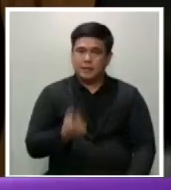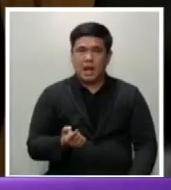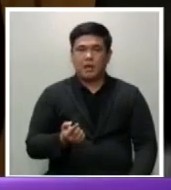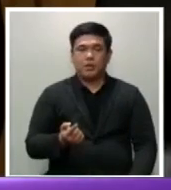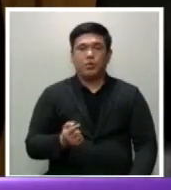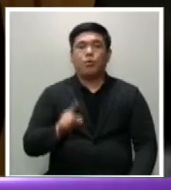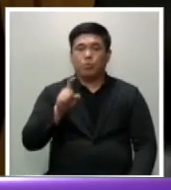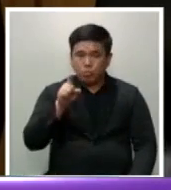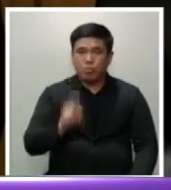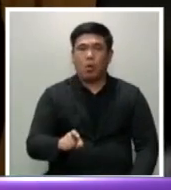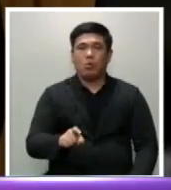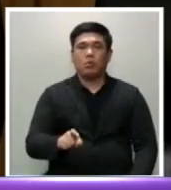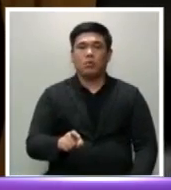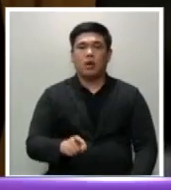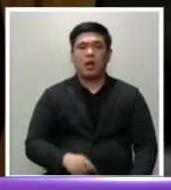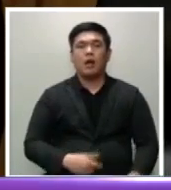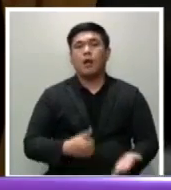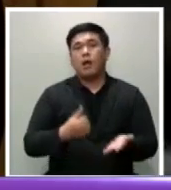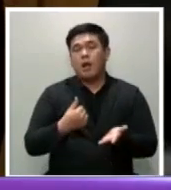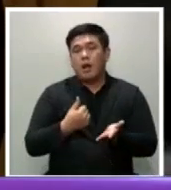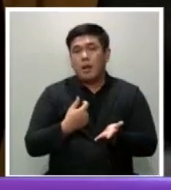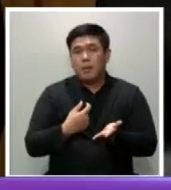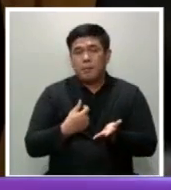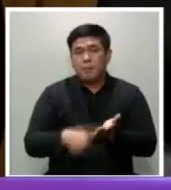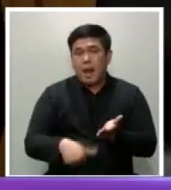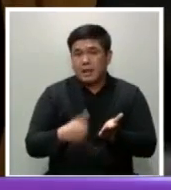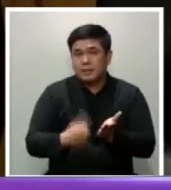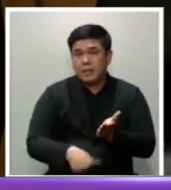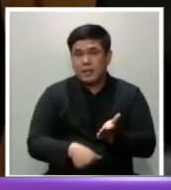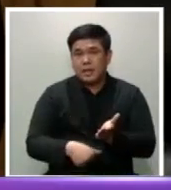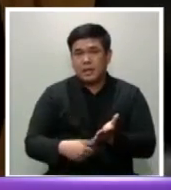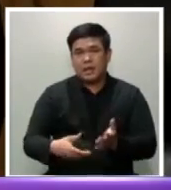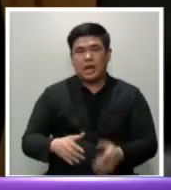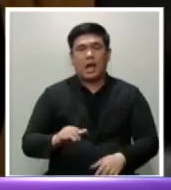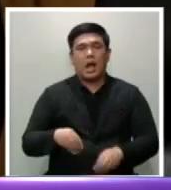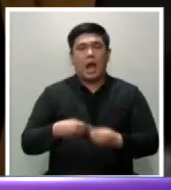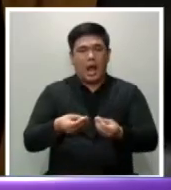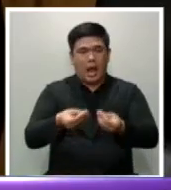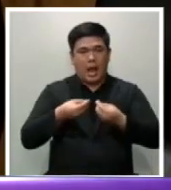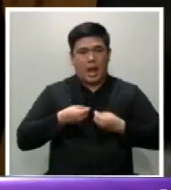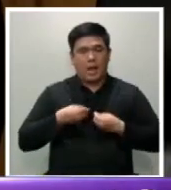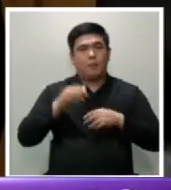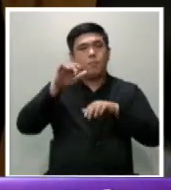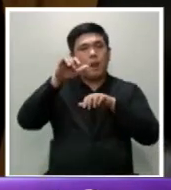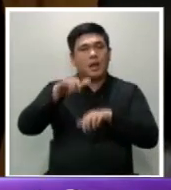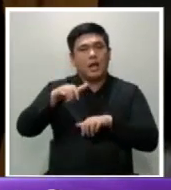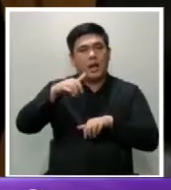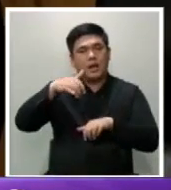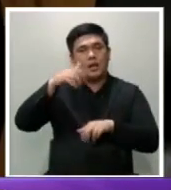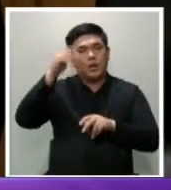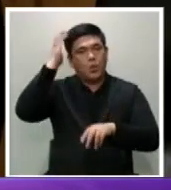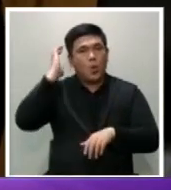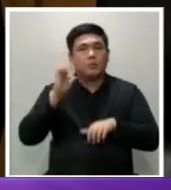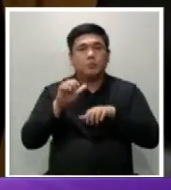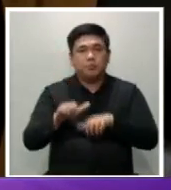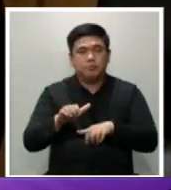ว่าภาษีเพื่อมหาดไทย 10% เดิมไม่เคยเก็บบุหรี่